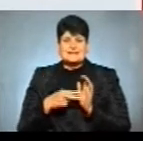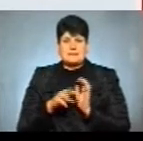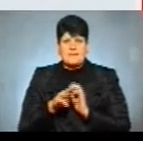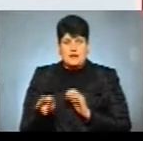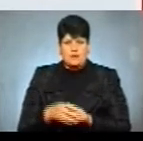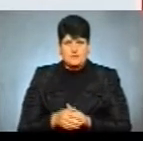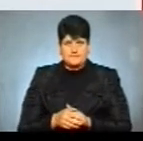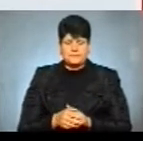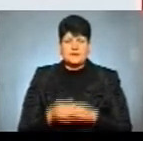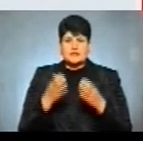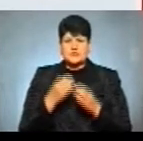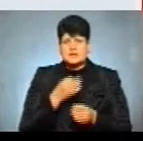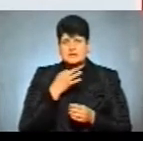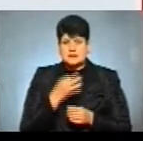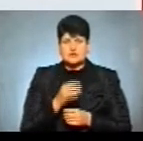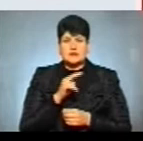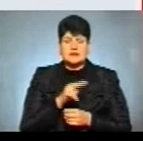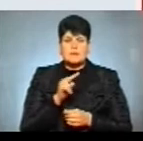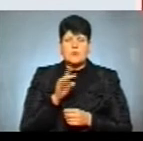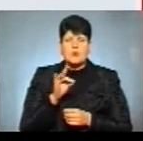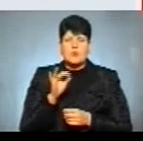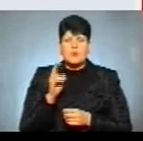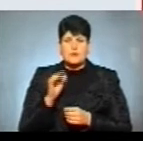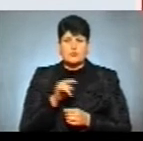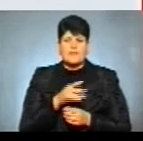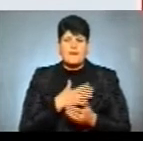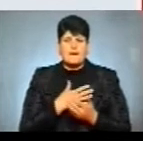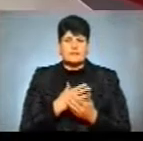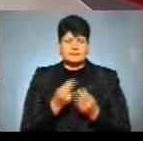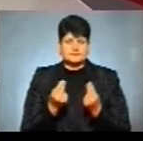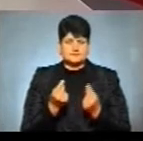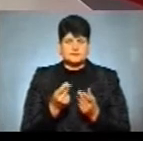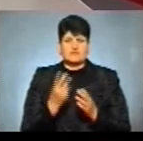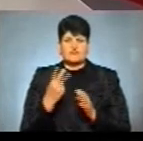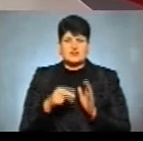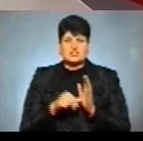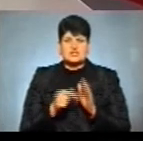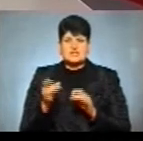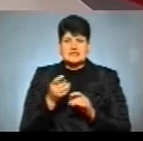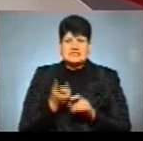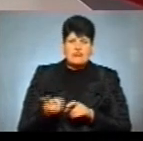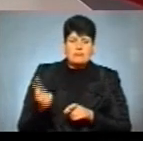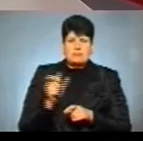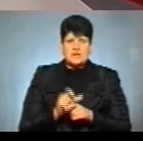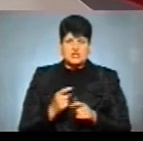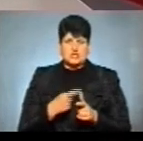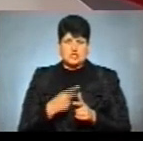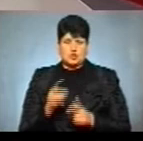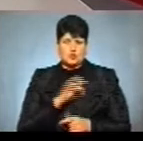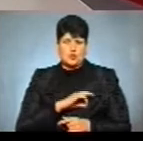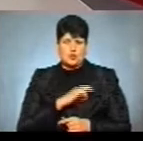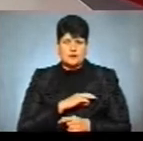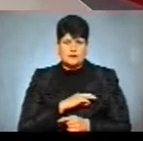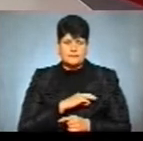Тут ще зауважу про Ліну Прокопів, у неї активів в 26 разів більше, ніж доходів. Це